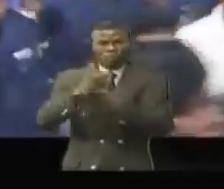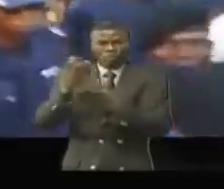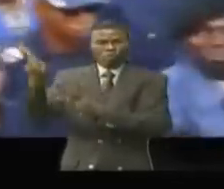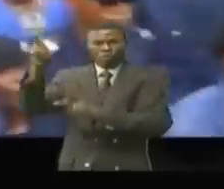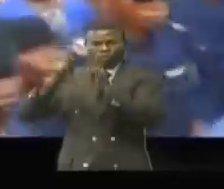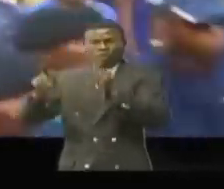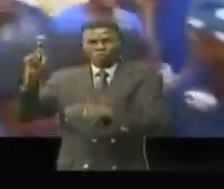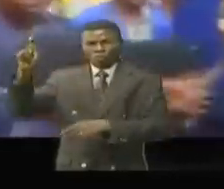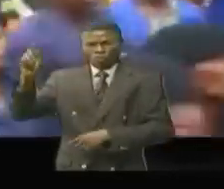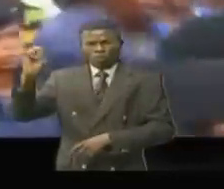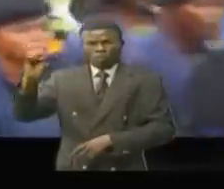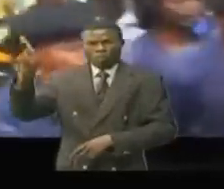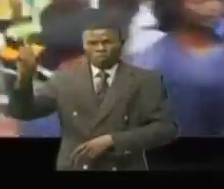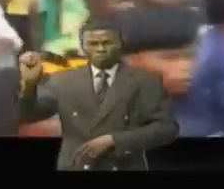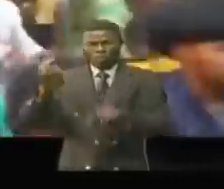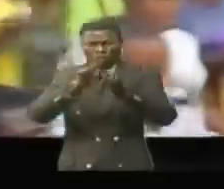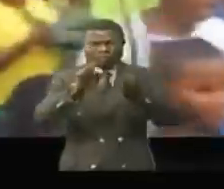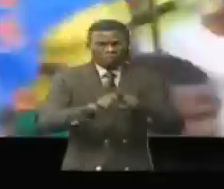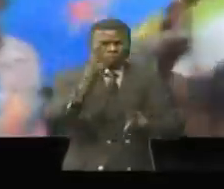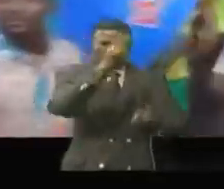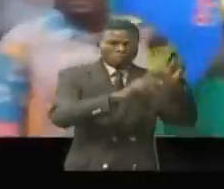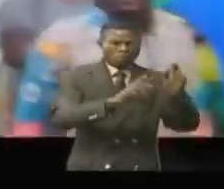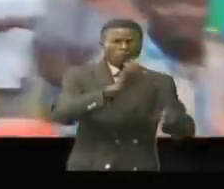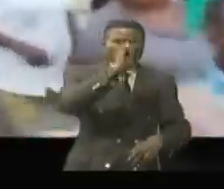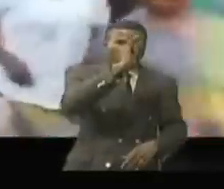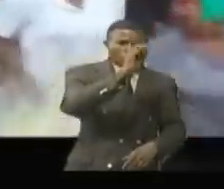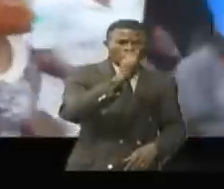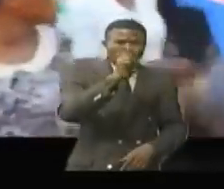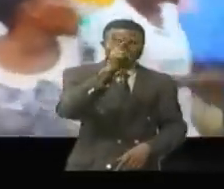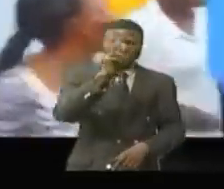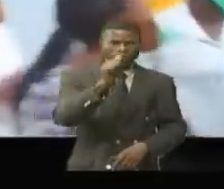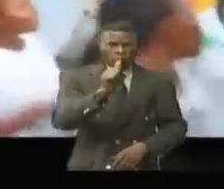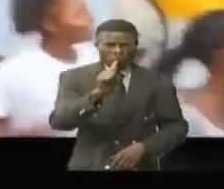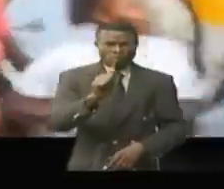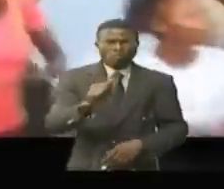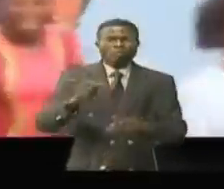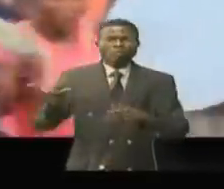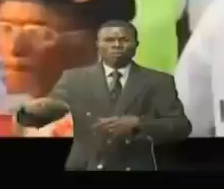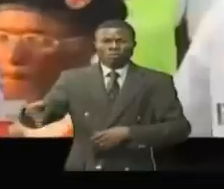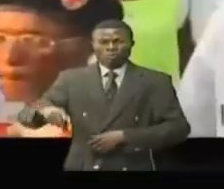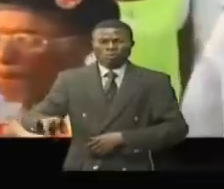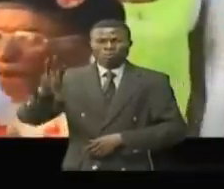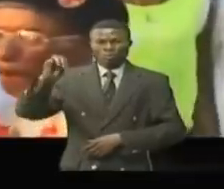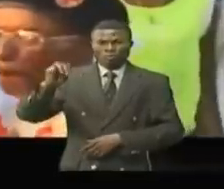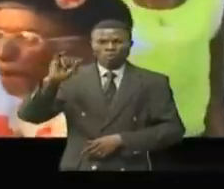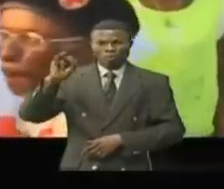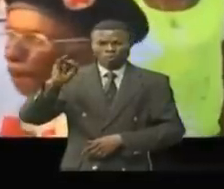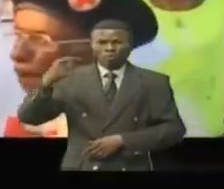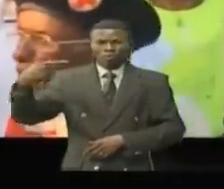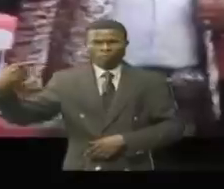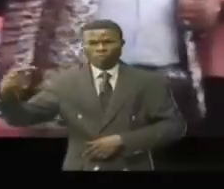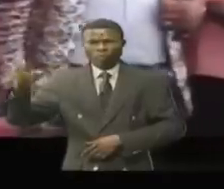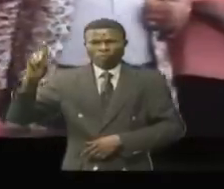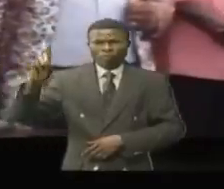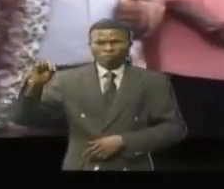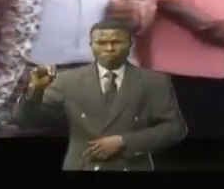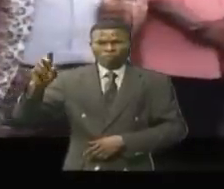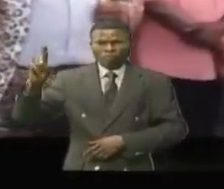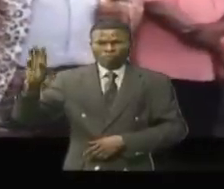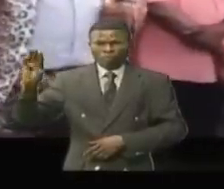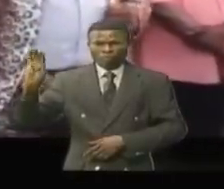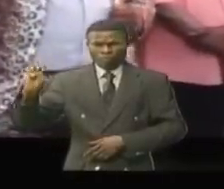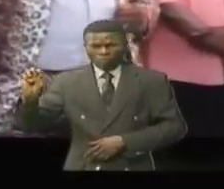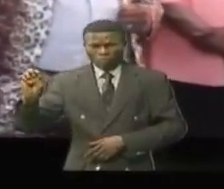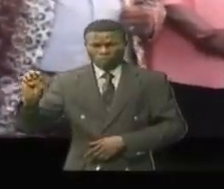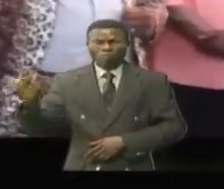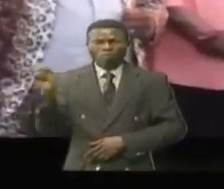populations Teke et Aka en territoire de Kwamout, dans la province du Maïndombé, l'ancien Premier ministre Adolphe Mozito a repris son bâton